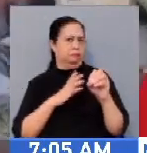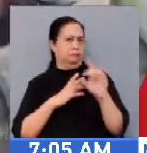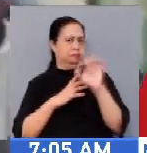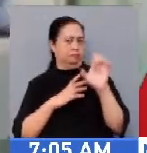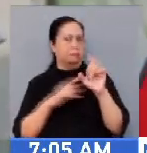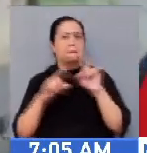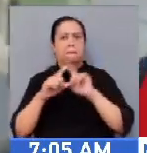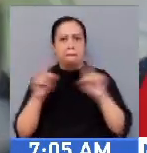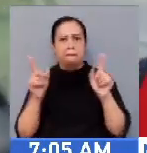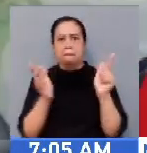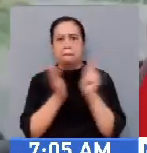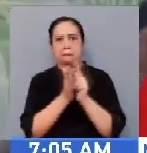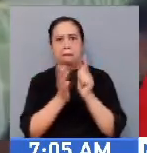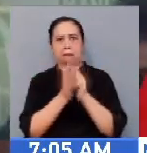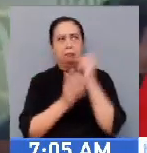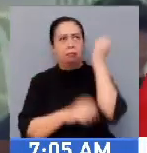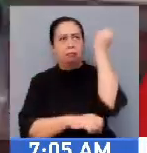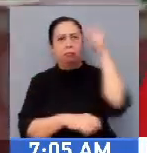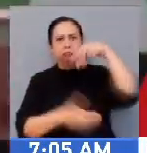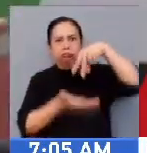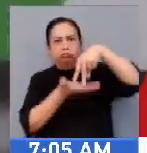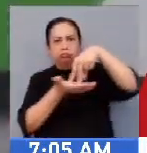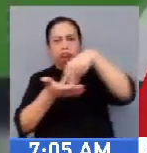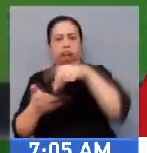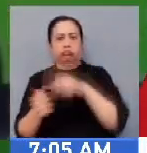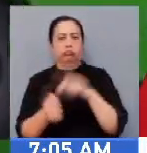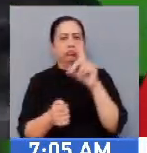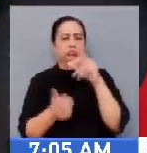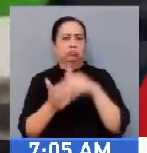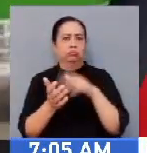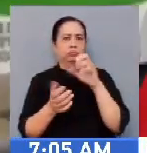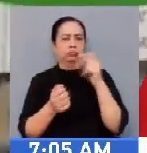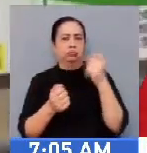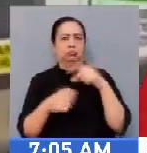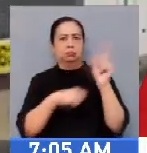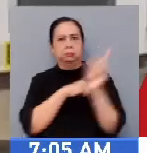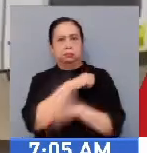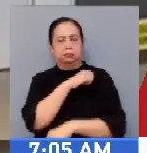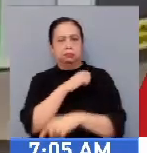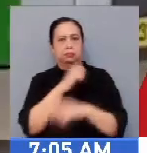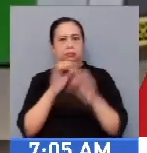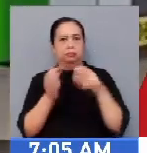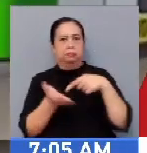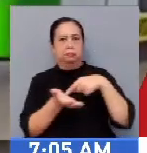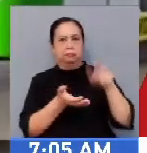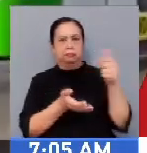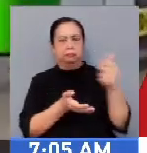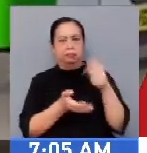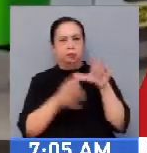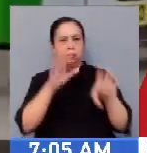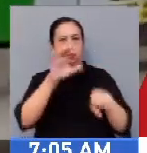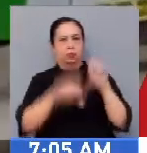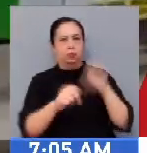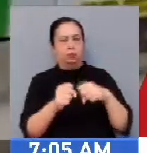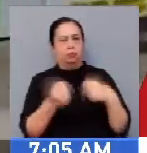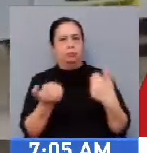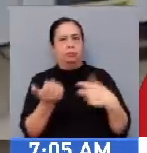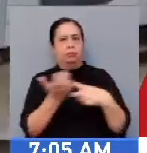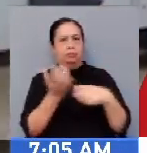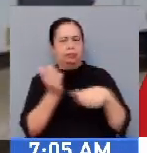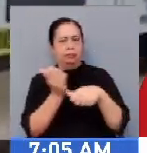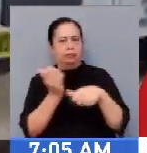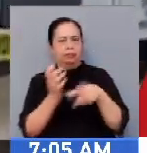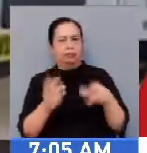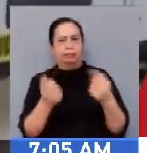ang tayuan. 1,500 pesos igan ang multa na babayaran ng mga nahuling konduktor. Kanina nakausap namin ng